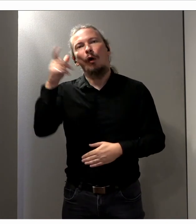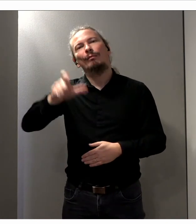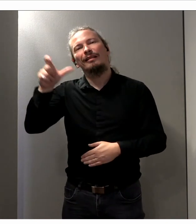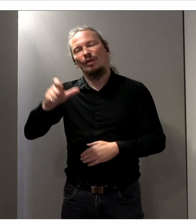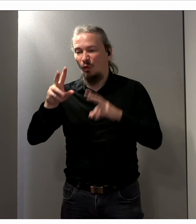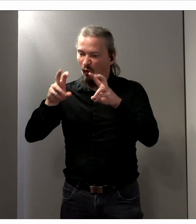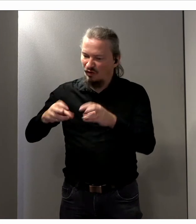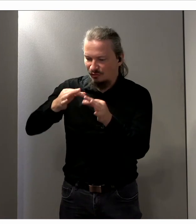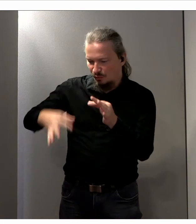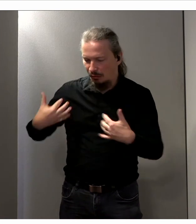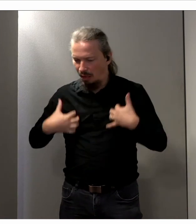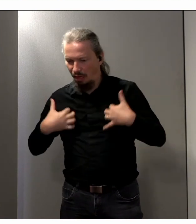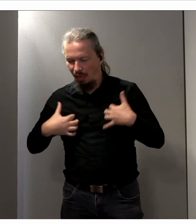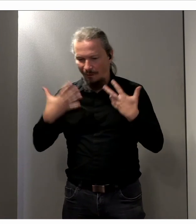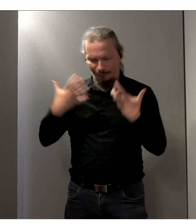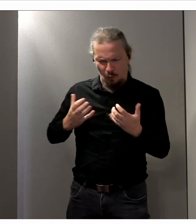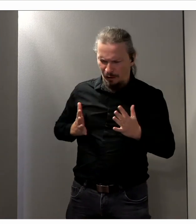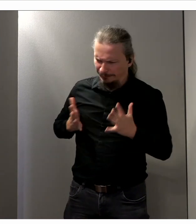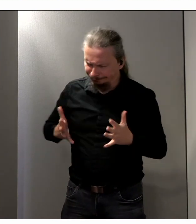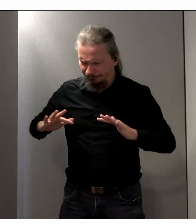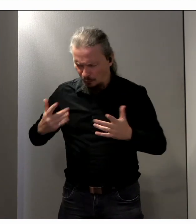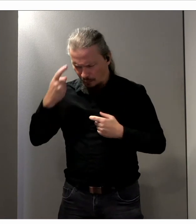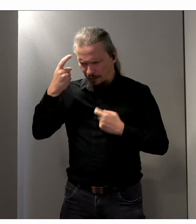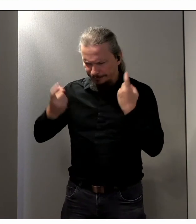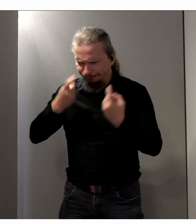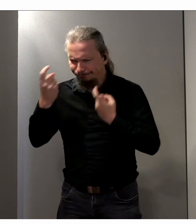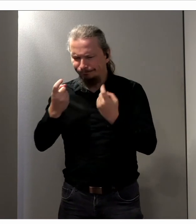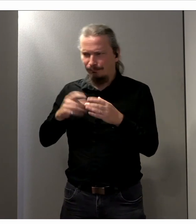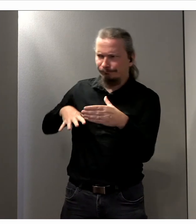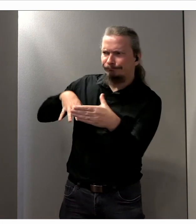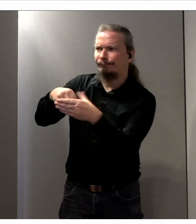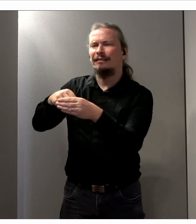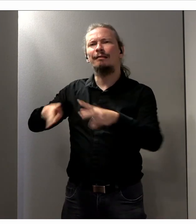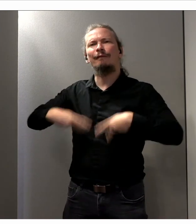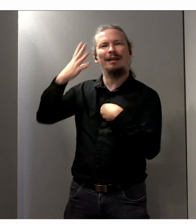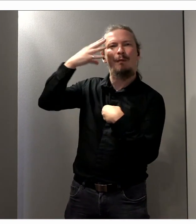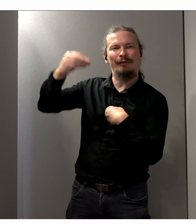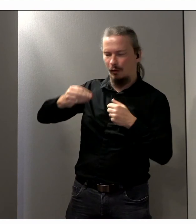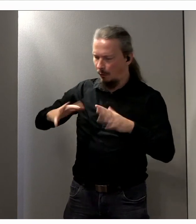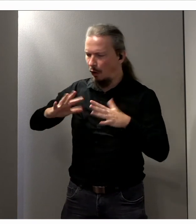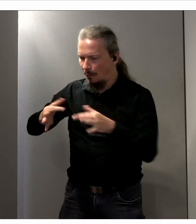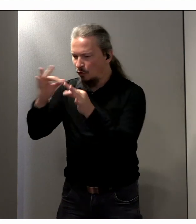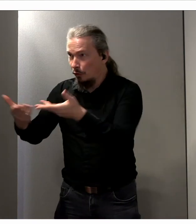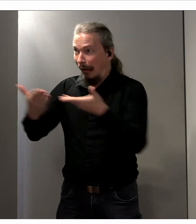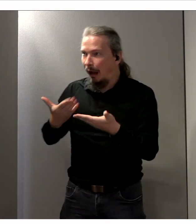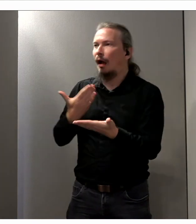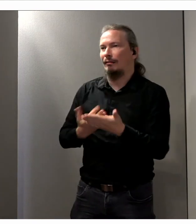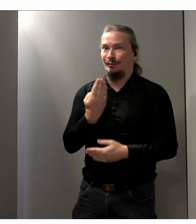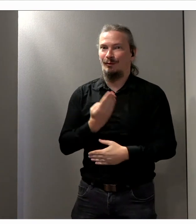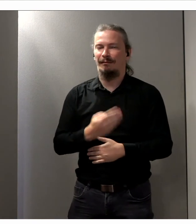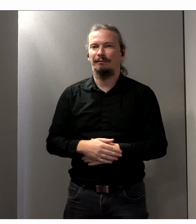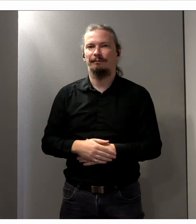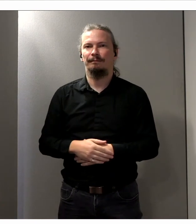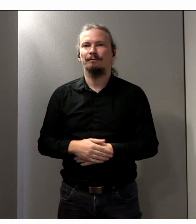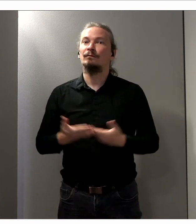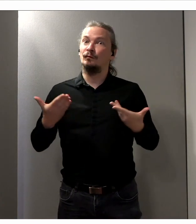de solutions pour répondre à leur volonté d'implication et leur capacité de contribution à la vie professionnelle. Par